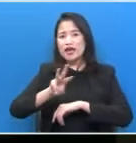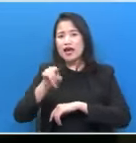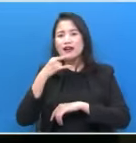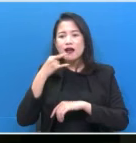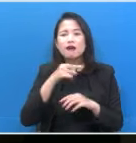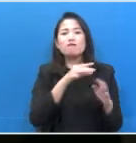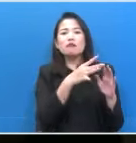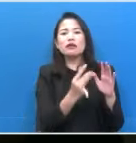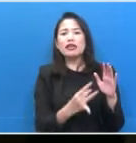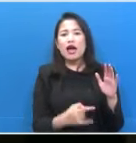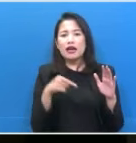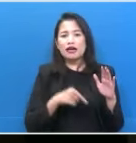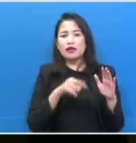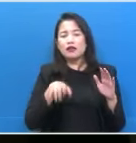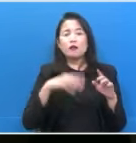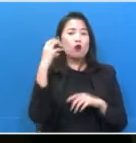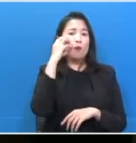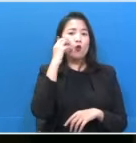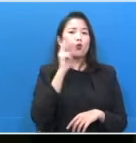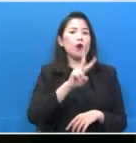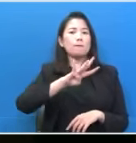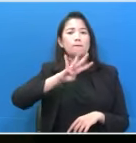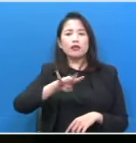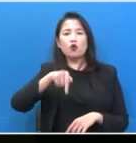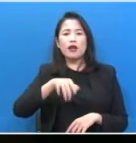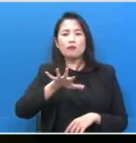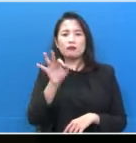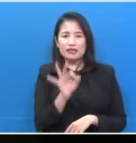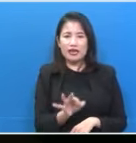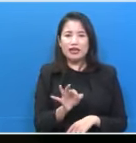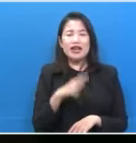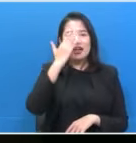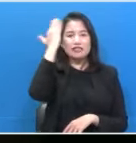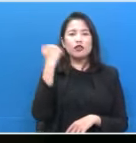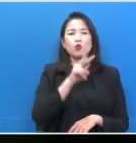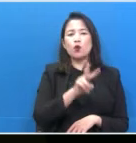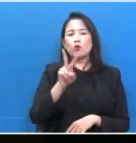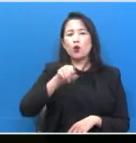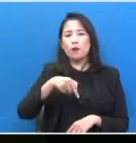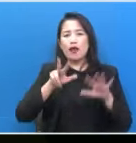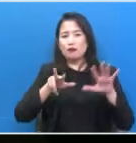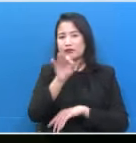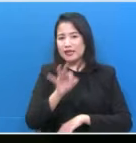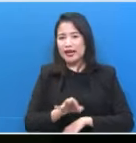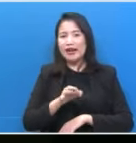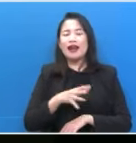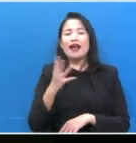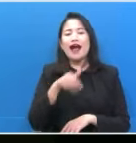Elektabilitas Prabowo Subianto 24,5%, Ganjar Pranowo di 22,8%, sementara Anies Baswedan